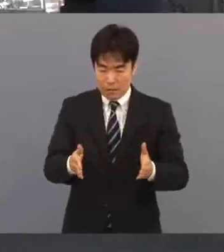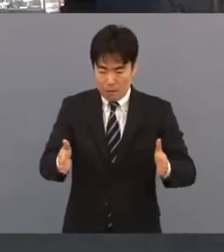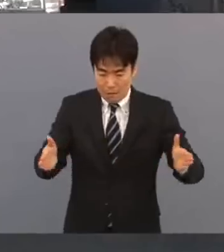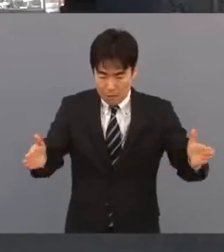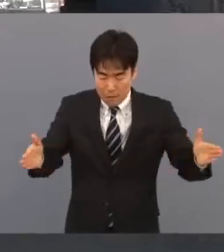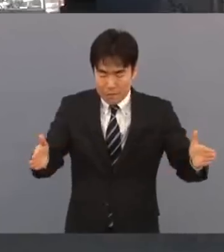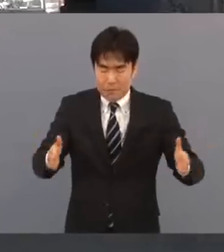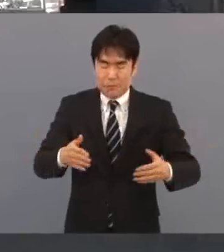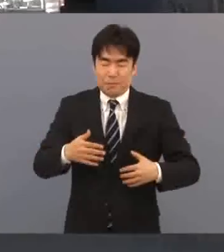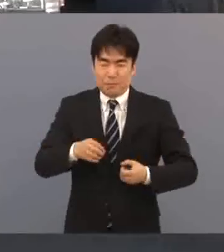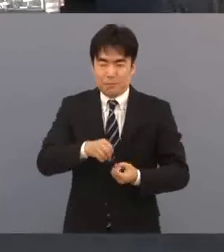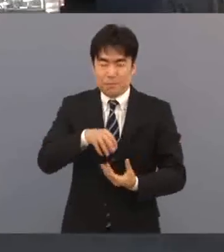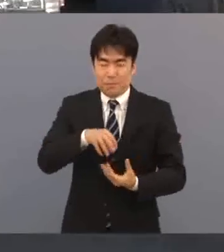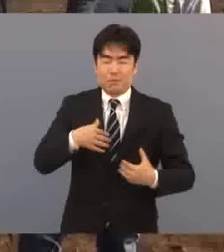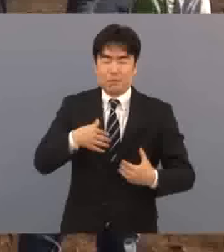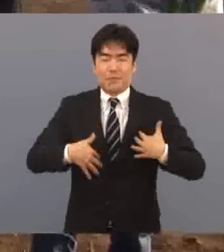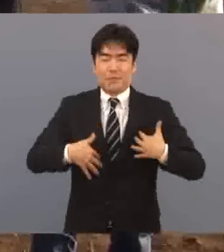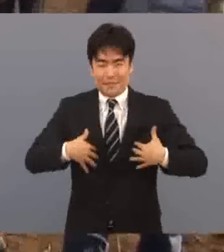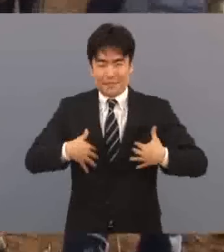わなかったんで嬉しいです。